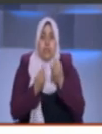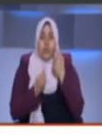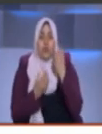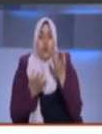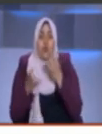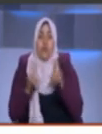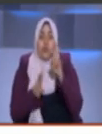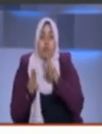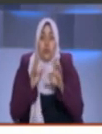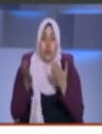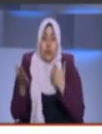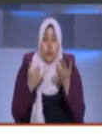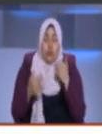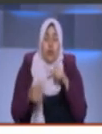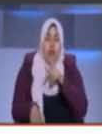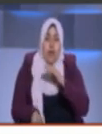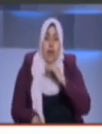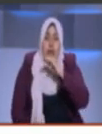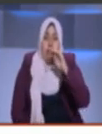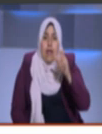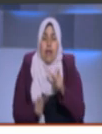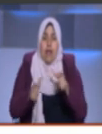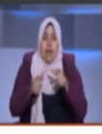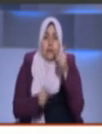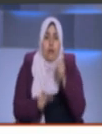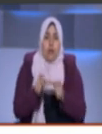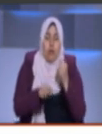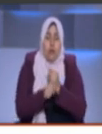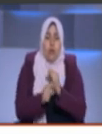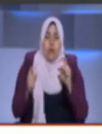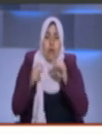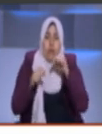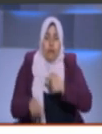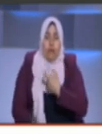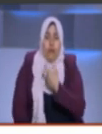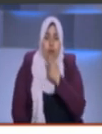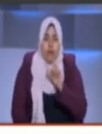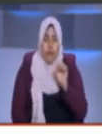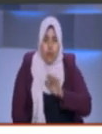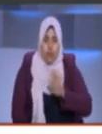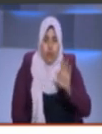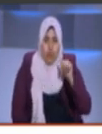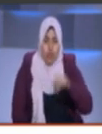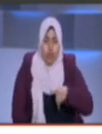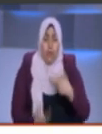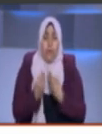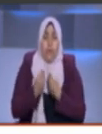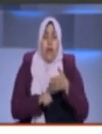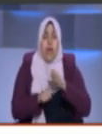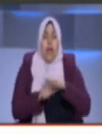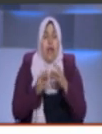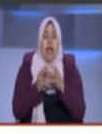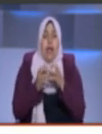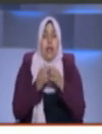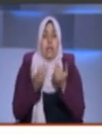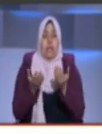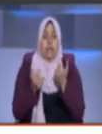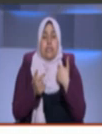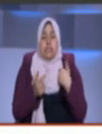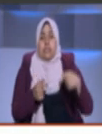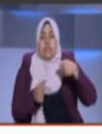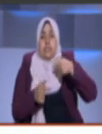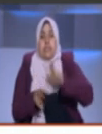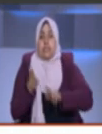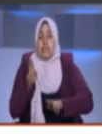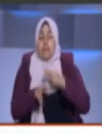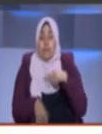من أسئلة حزب العمال المعارض هنا في بريطانيا حول يعني سيتضمن الأسئلة من